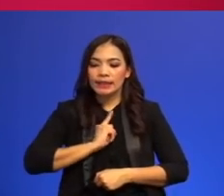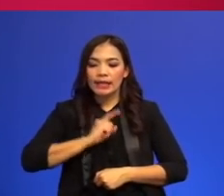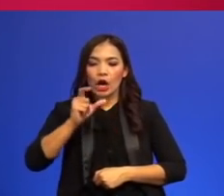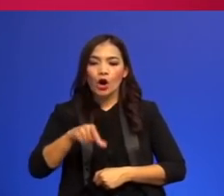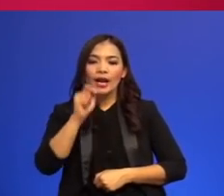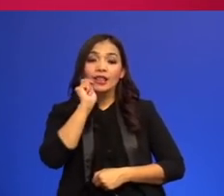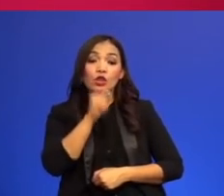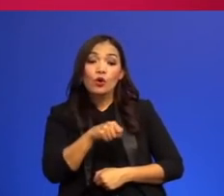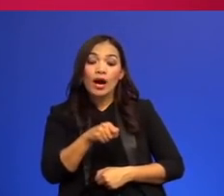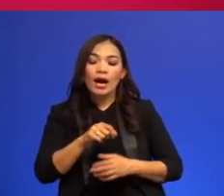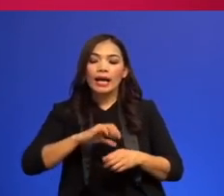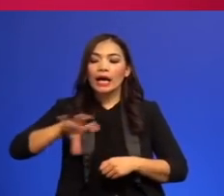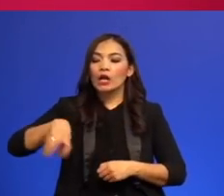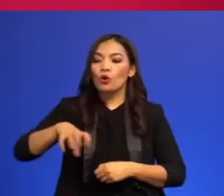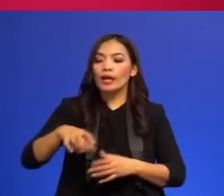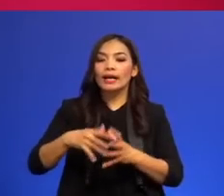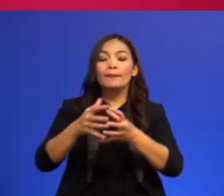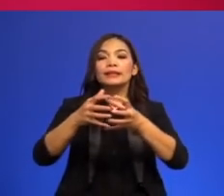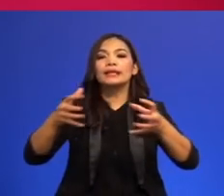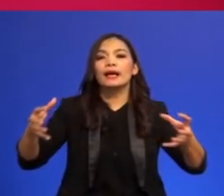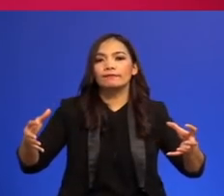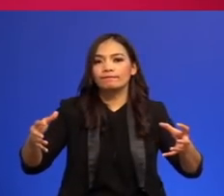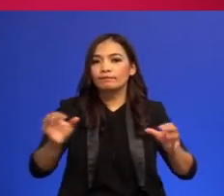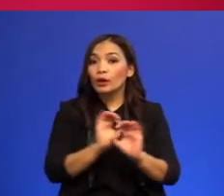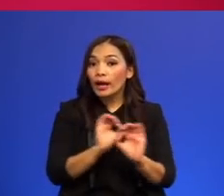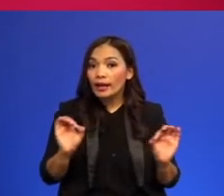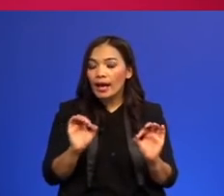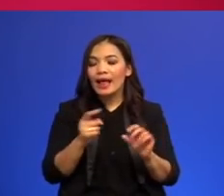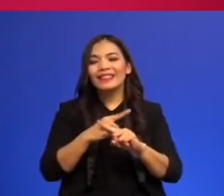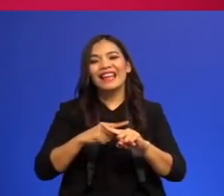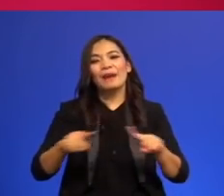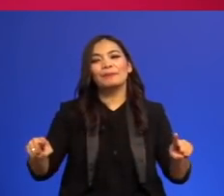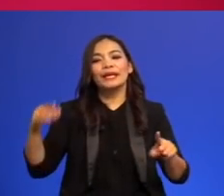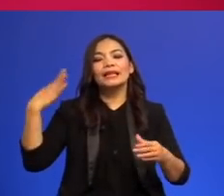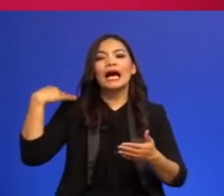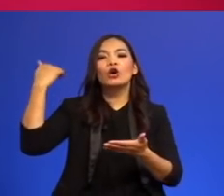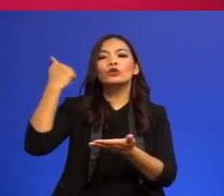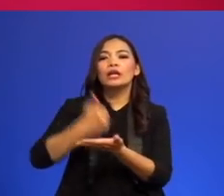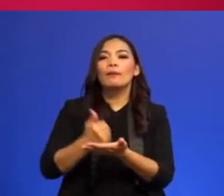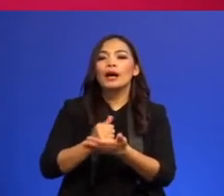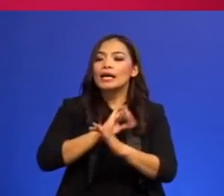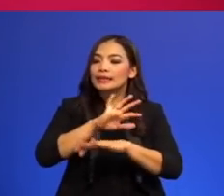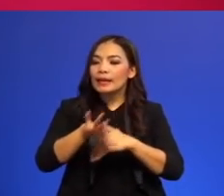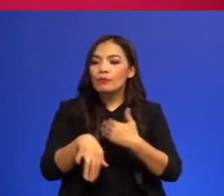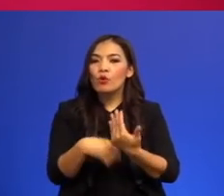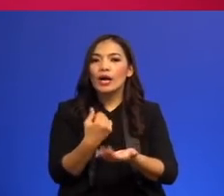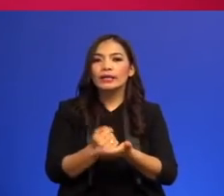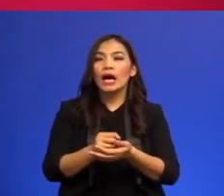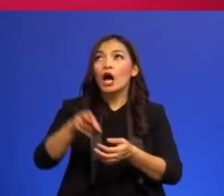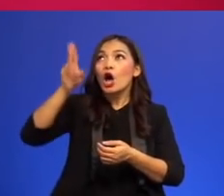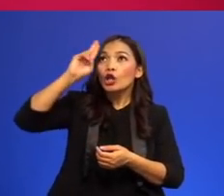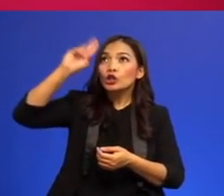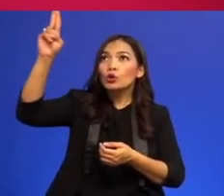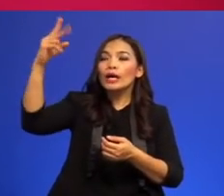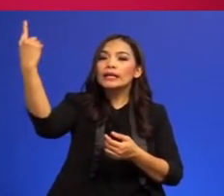tua, keluarga inti dan keluarga besarnya. Tapi menanggung siapapun yang Tuhan kirim.